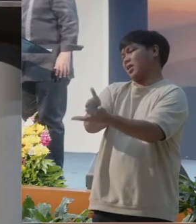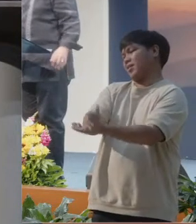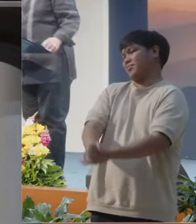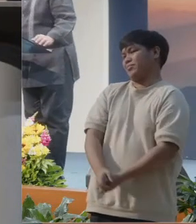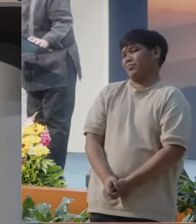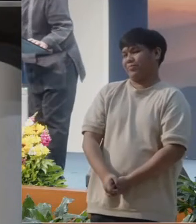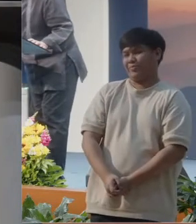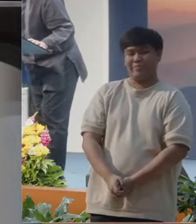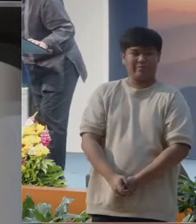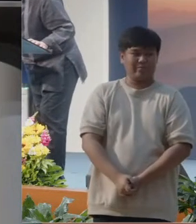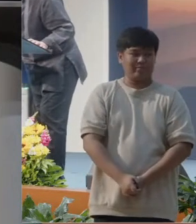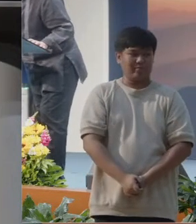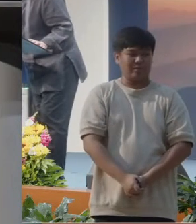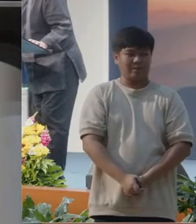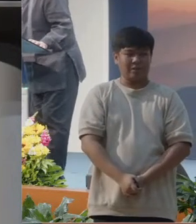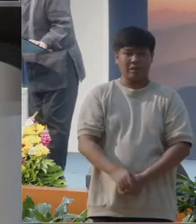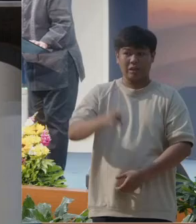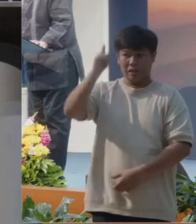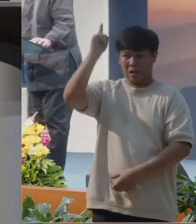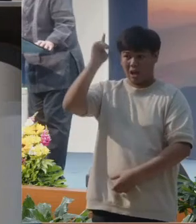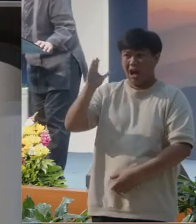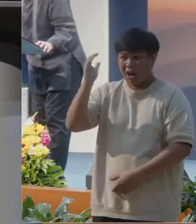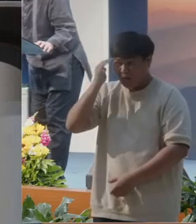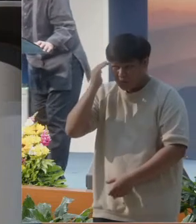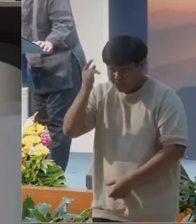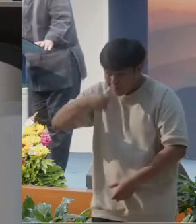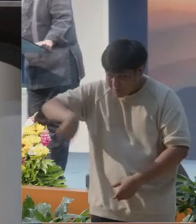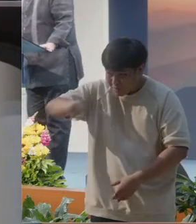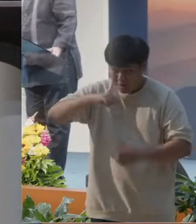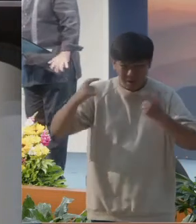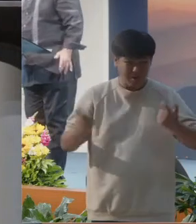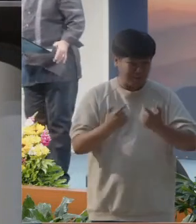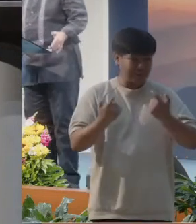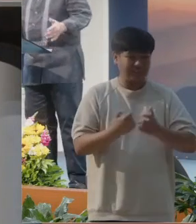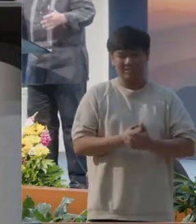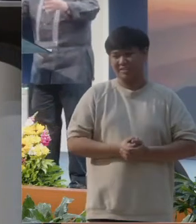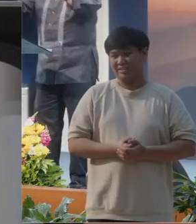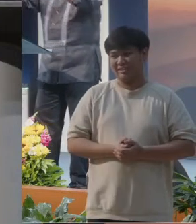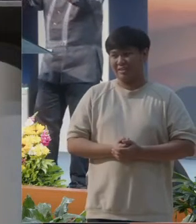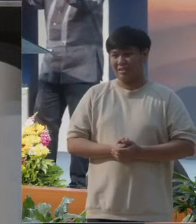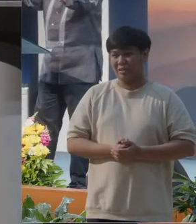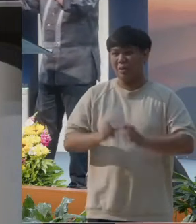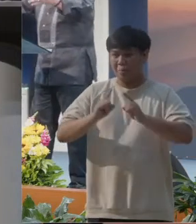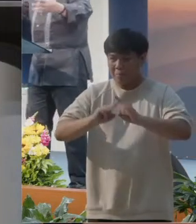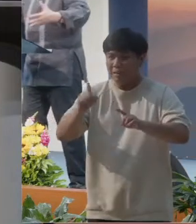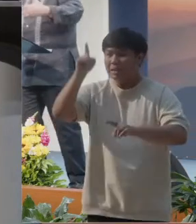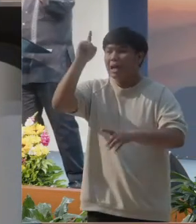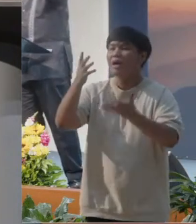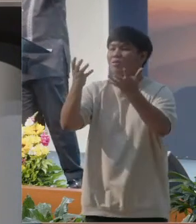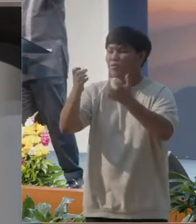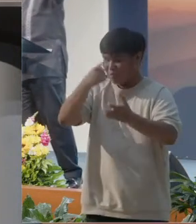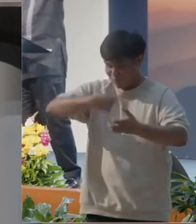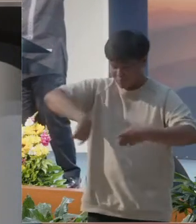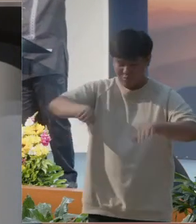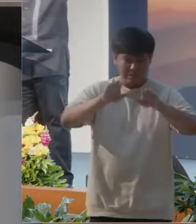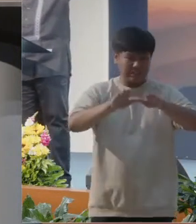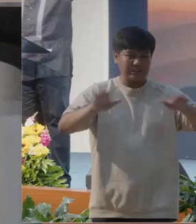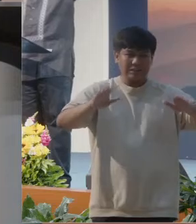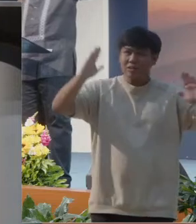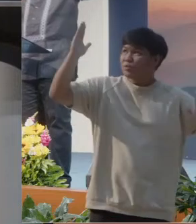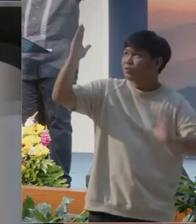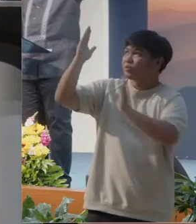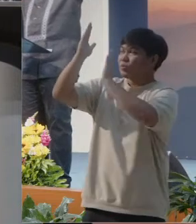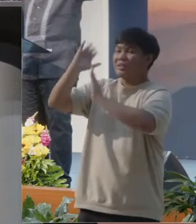sa lingid sa kaalaman ng Panginoon ang kasalanan. Alam naman niya eh. Ang gusto po niya, yung mga anak niya, ang siyang lumalapit sa kanya. Sabi,